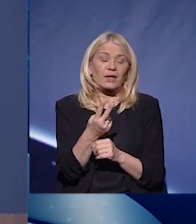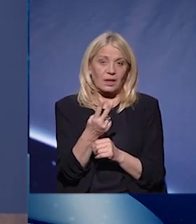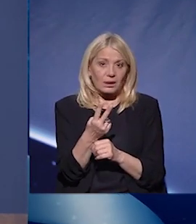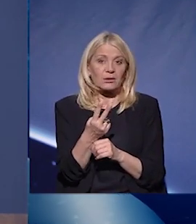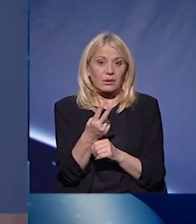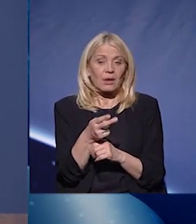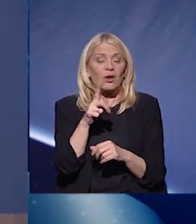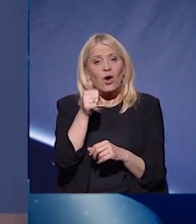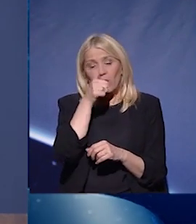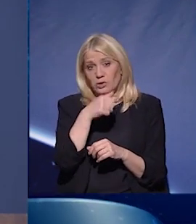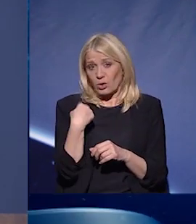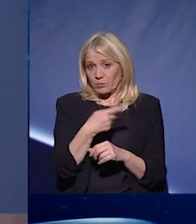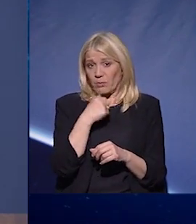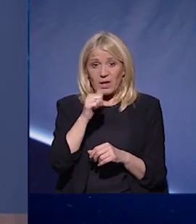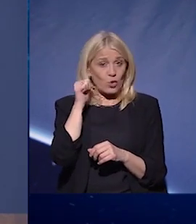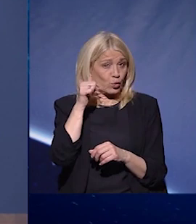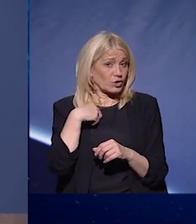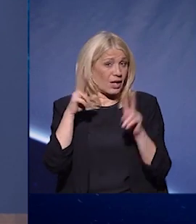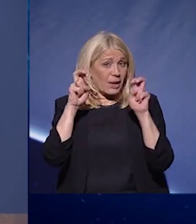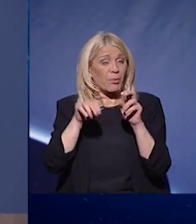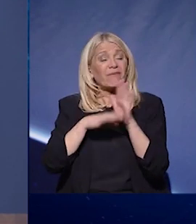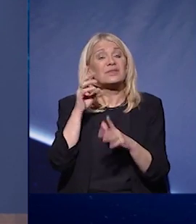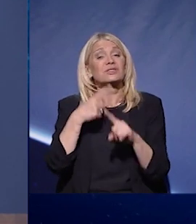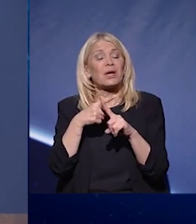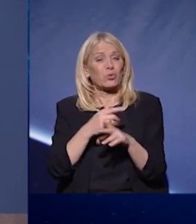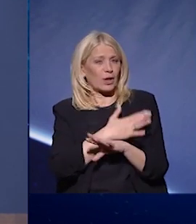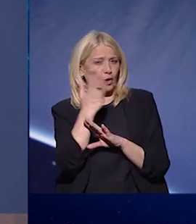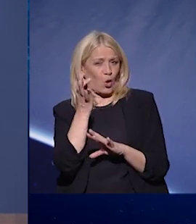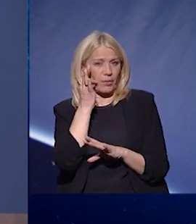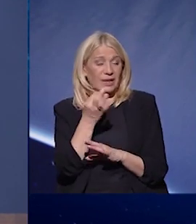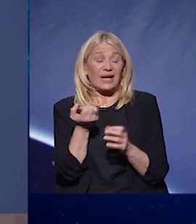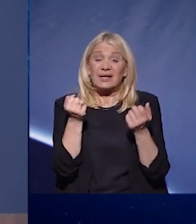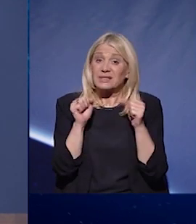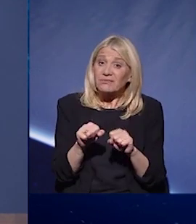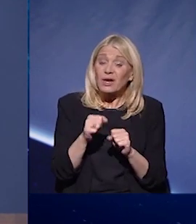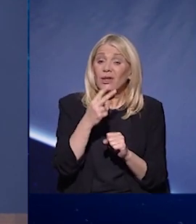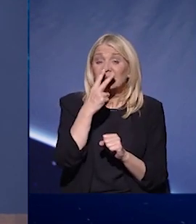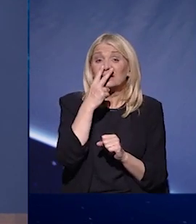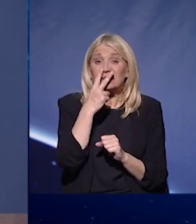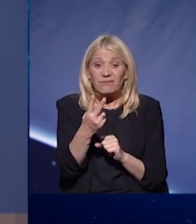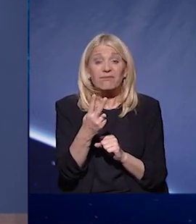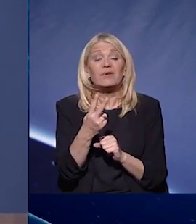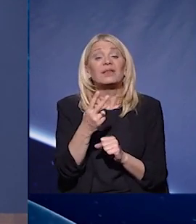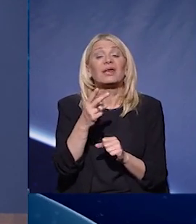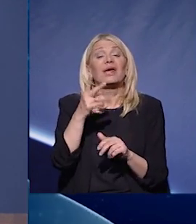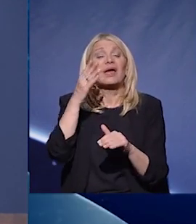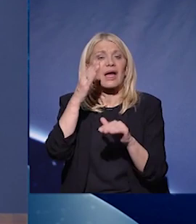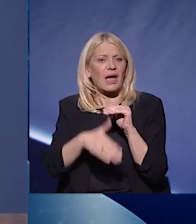I ono što smo i juče napomenuli više puta tokom dana, zaista se vidi kraj